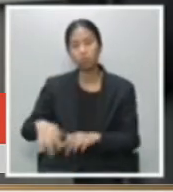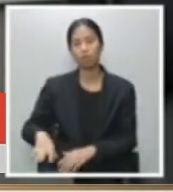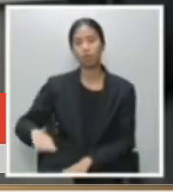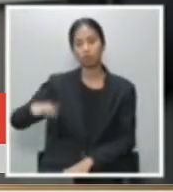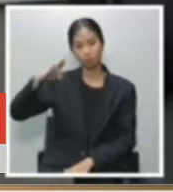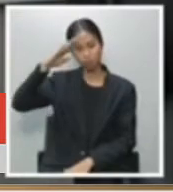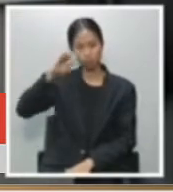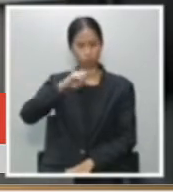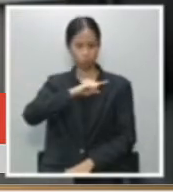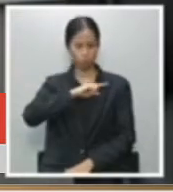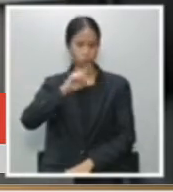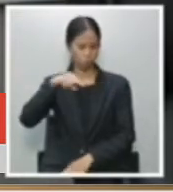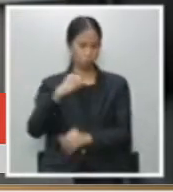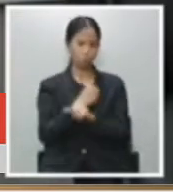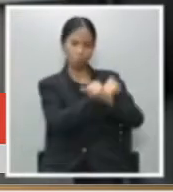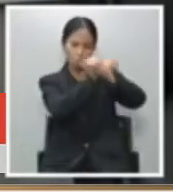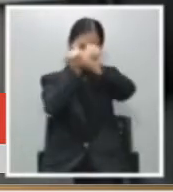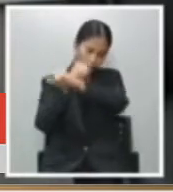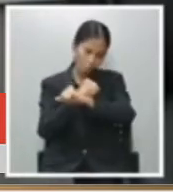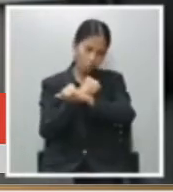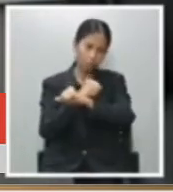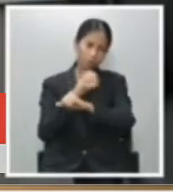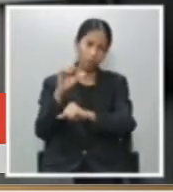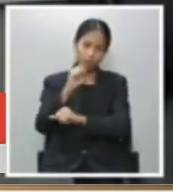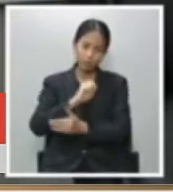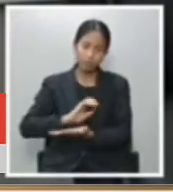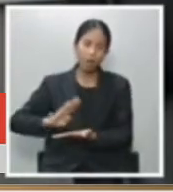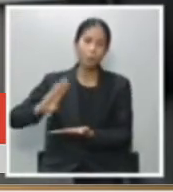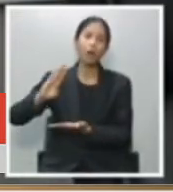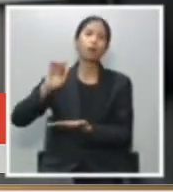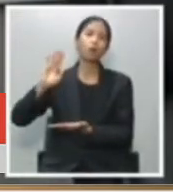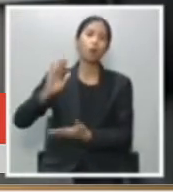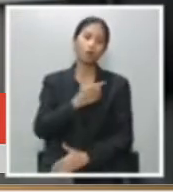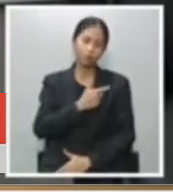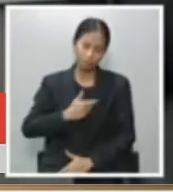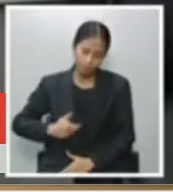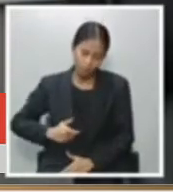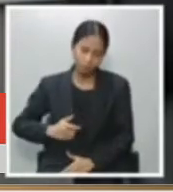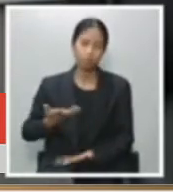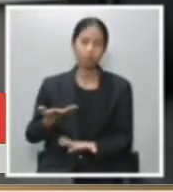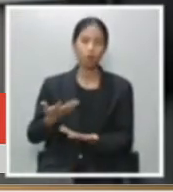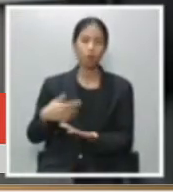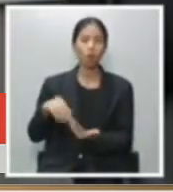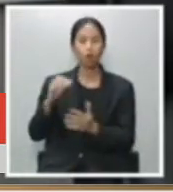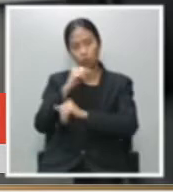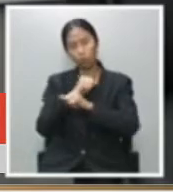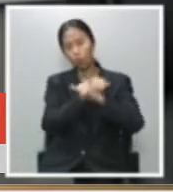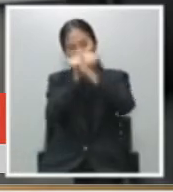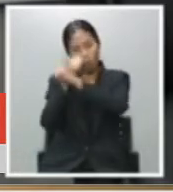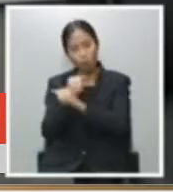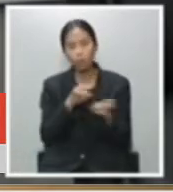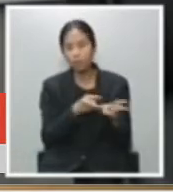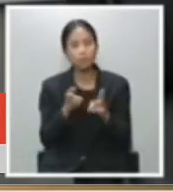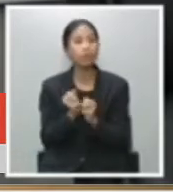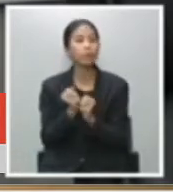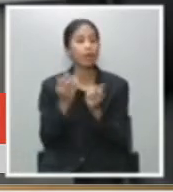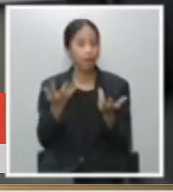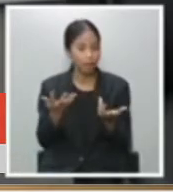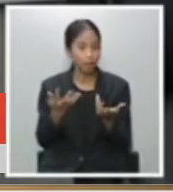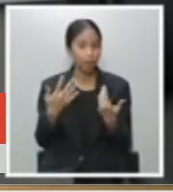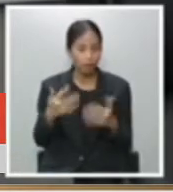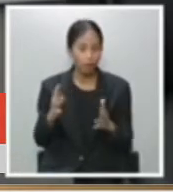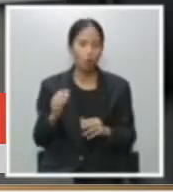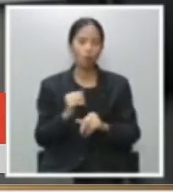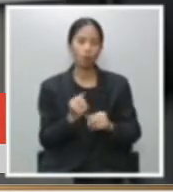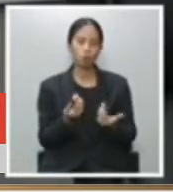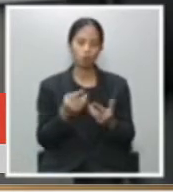พในการจะปกป้องสถาบันสูงสุดของประเทศสถาบันพระมหากษัตริย์ควรจะเป็นอย่างไรการปกป้องประเ